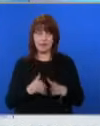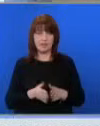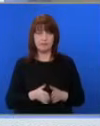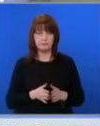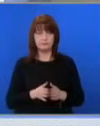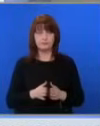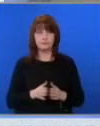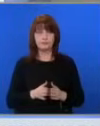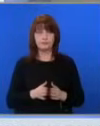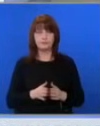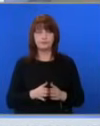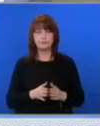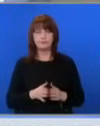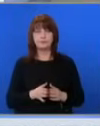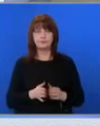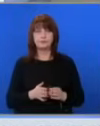Димитрова.